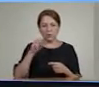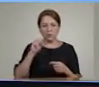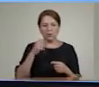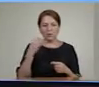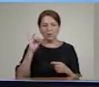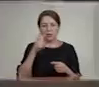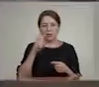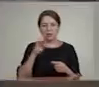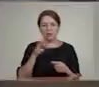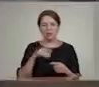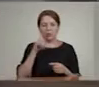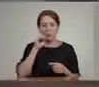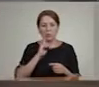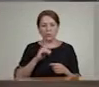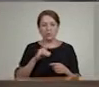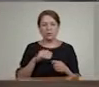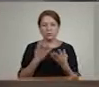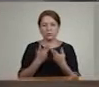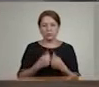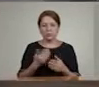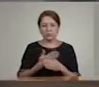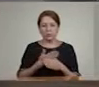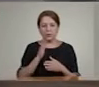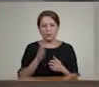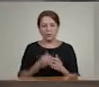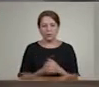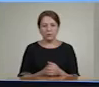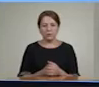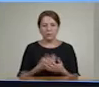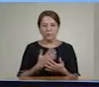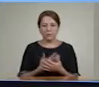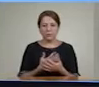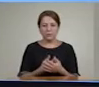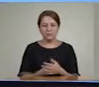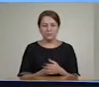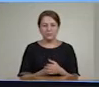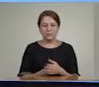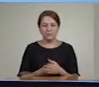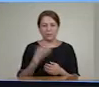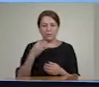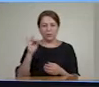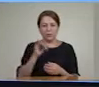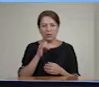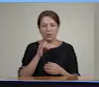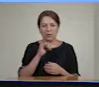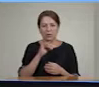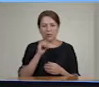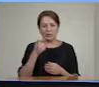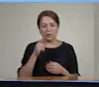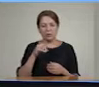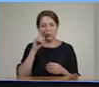qulay usulda hisoblashda yordam bo'ladi. Masalan, yig'indini qulay usulda